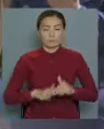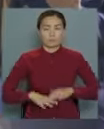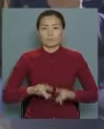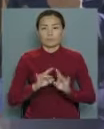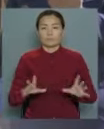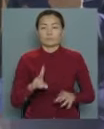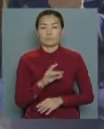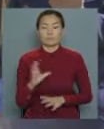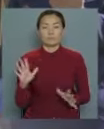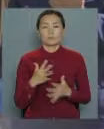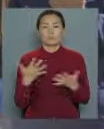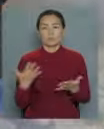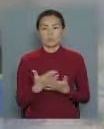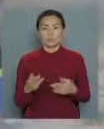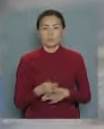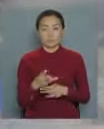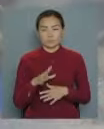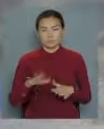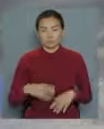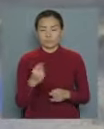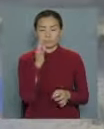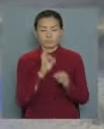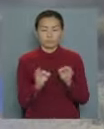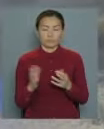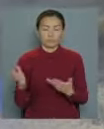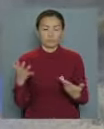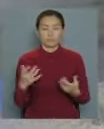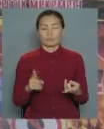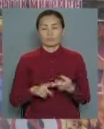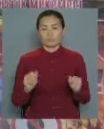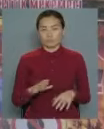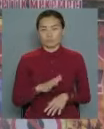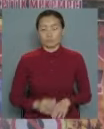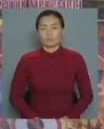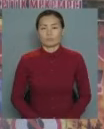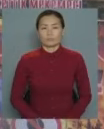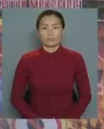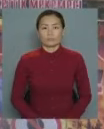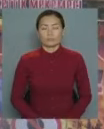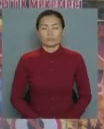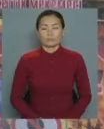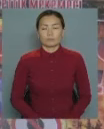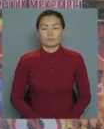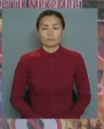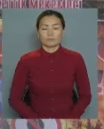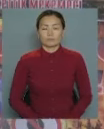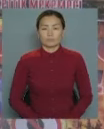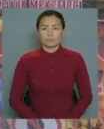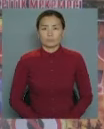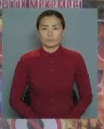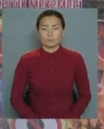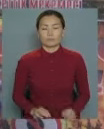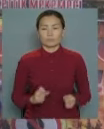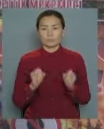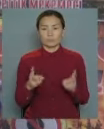айтуынша, орман өрттері көбіне сөндірілмеген оттан және жел шырып әкелген ұшқыннан туындайды. Қазір өрт